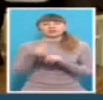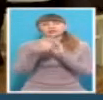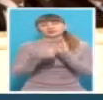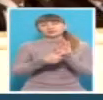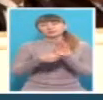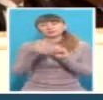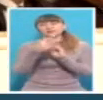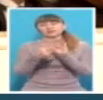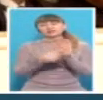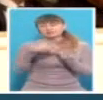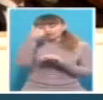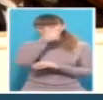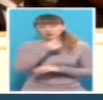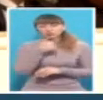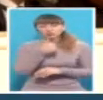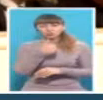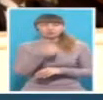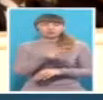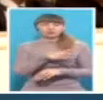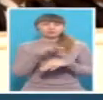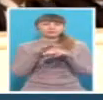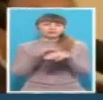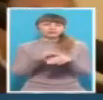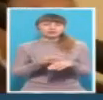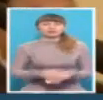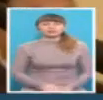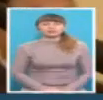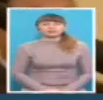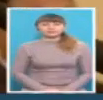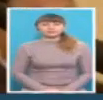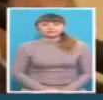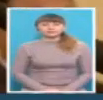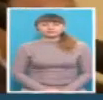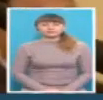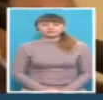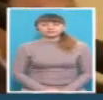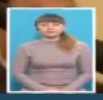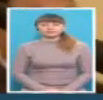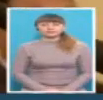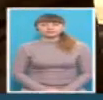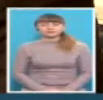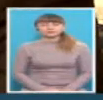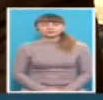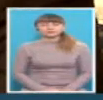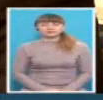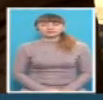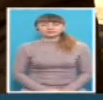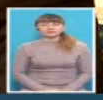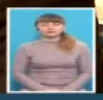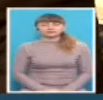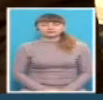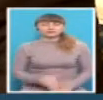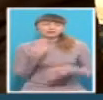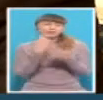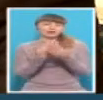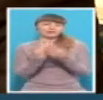тоқталды. Нұротандықтардың бастамасымен қолға алынған қоғамдық қабылдаулар өз тиімділігін дәлелдеп келеді. Осы уақытқа дейін жүгінген 5000 тұрғынның мәселесі